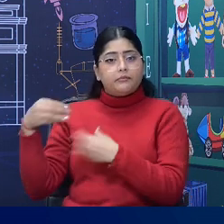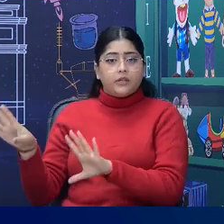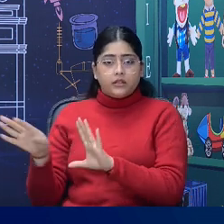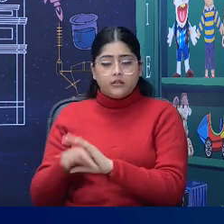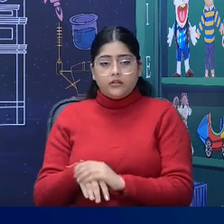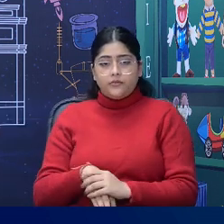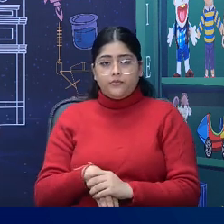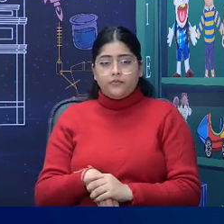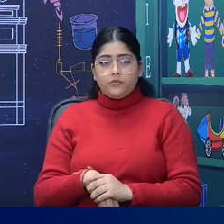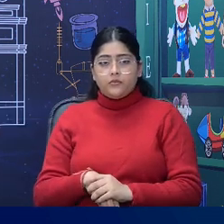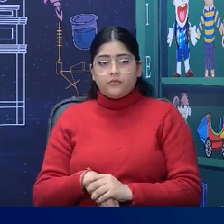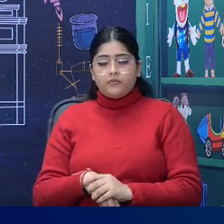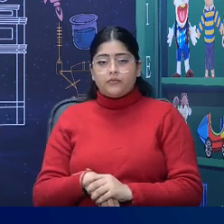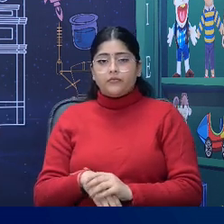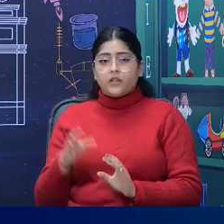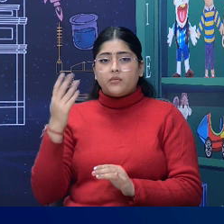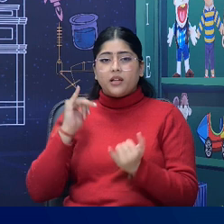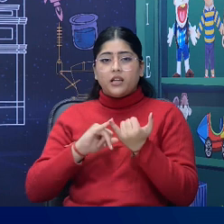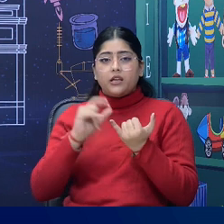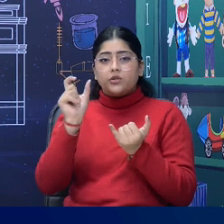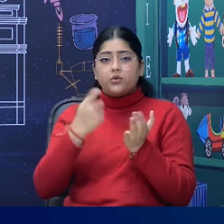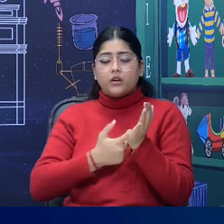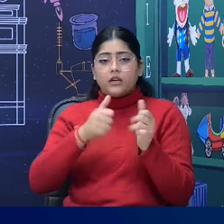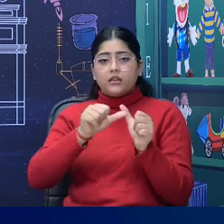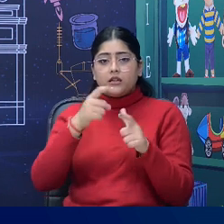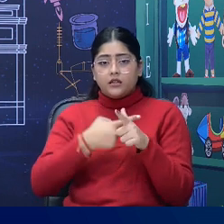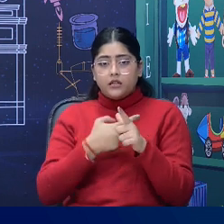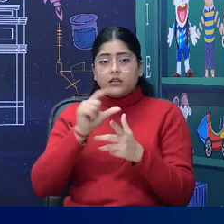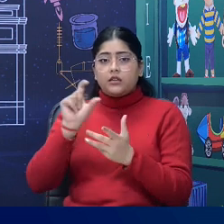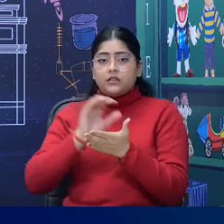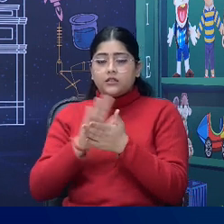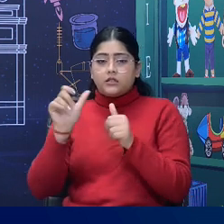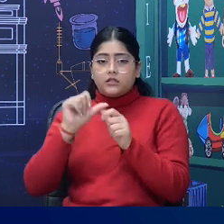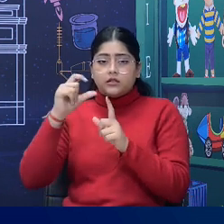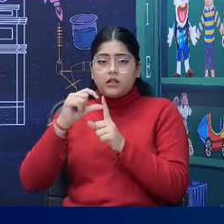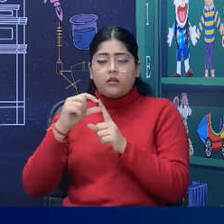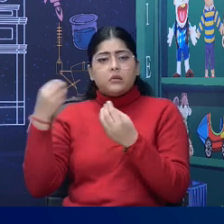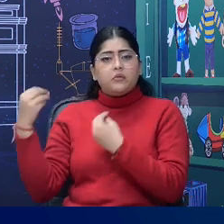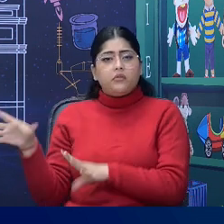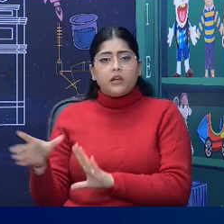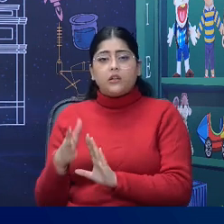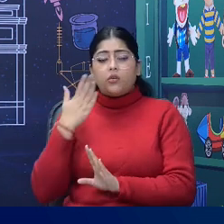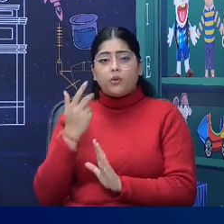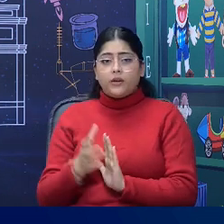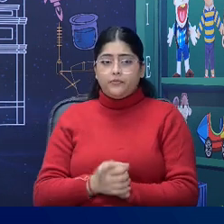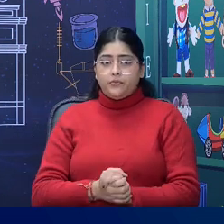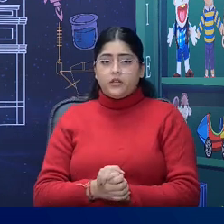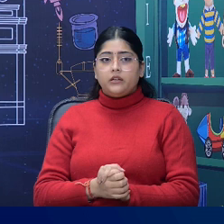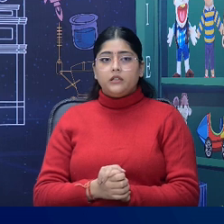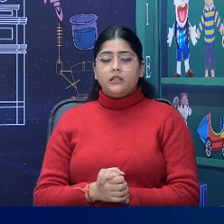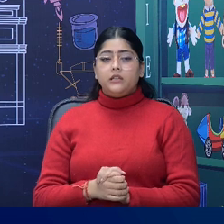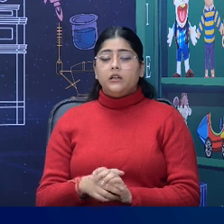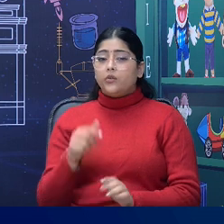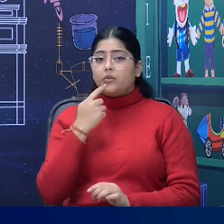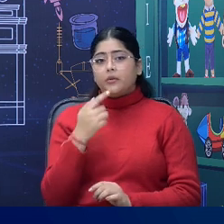हम सूरज छाप जो बेचता था टॉर्च जी उसने नदी में फेंक दिया तो ऐसा क्यों किया होगा उसने अब उसको लगा होगा कि यह जो मेरा